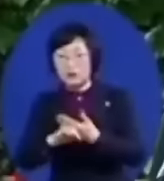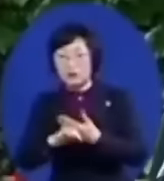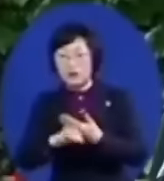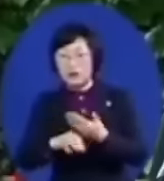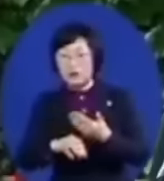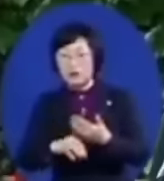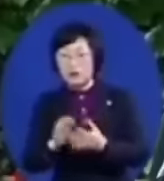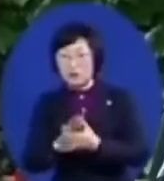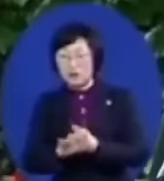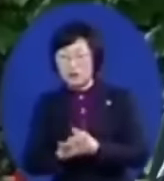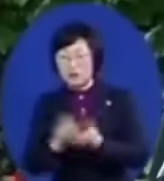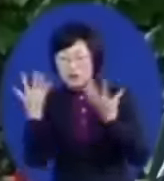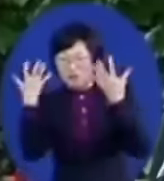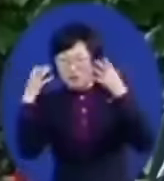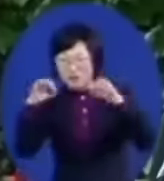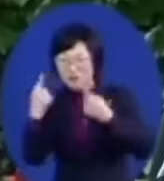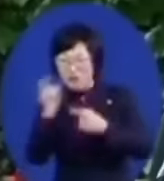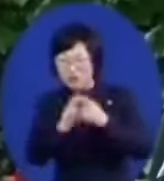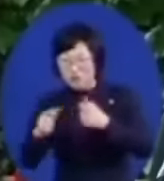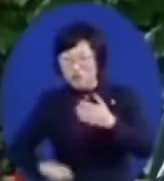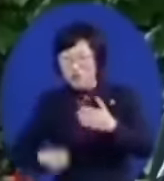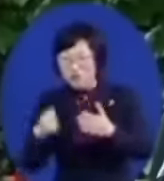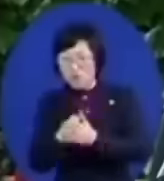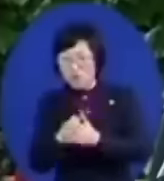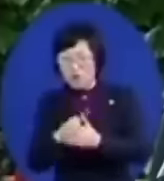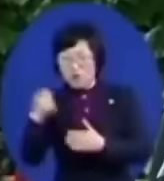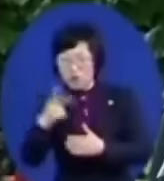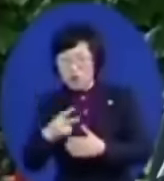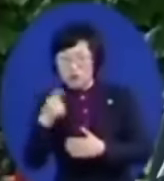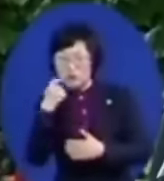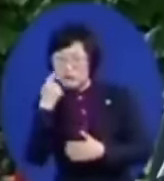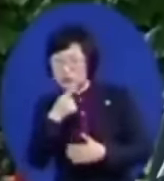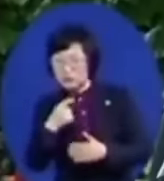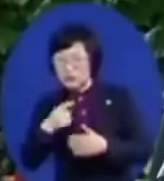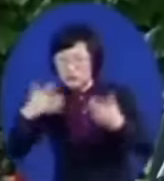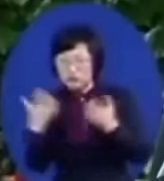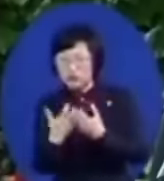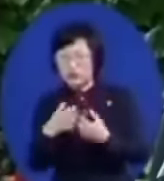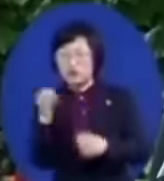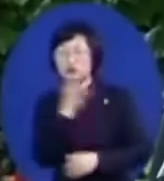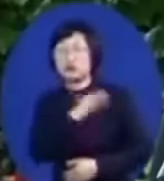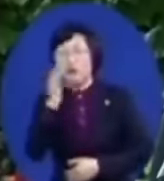4장보다 더 뜨거워해지고 5년 안에 엄청난 부자가 될 수 있을 것입니다.